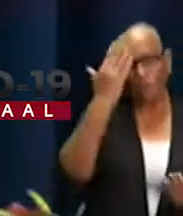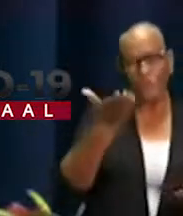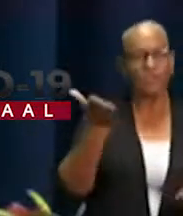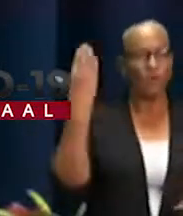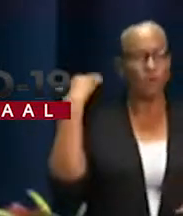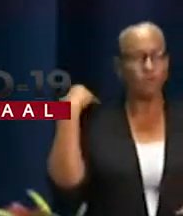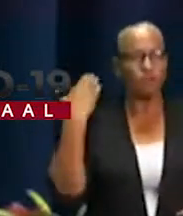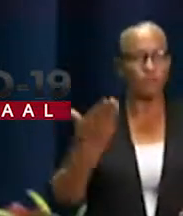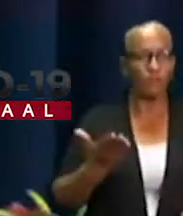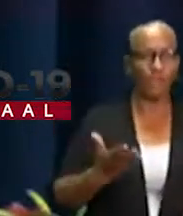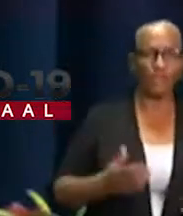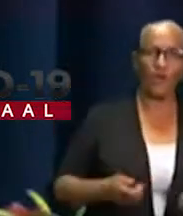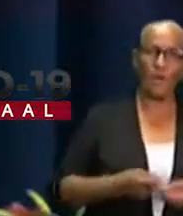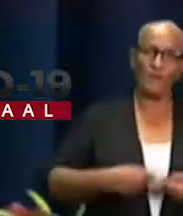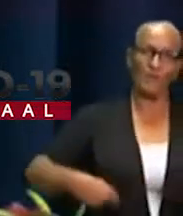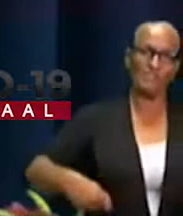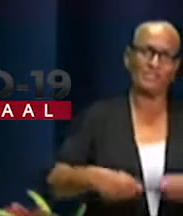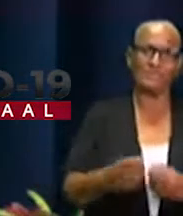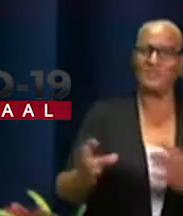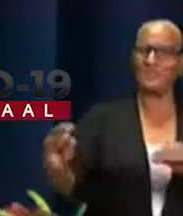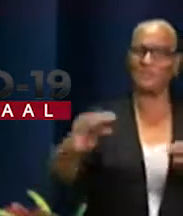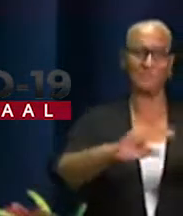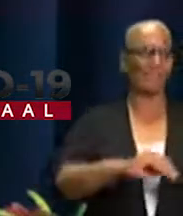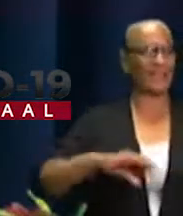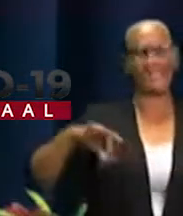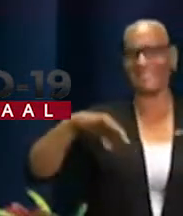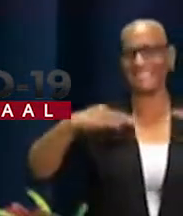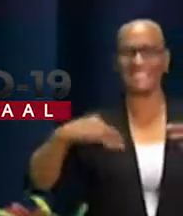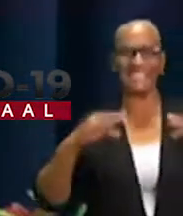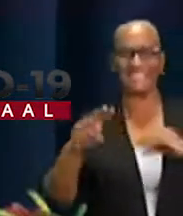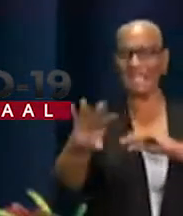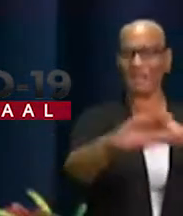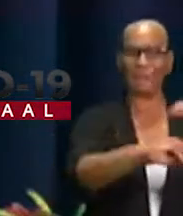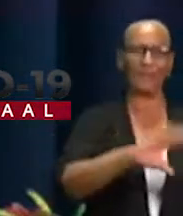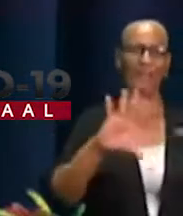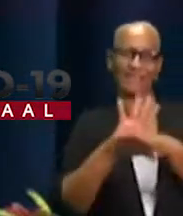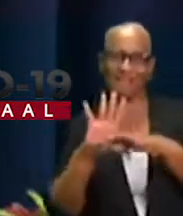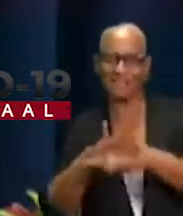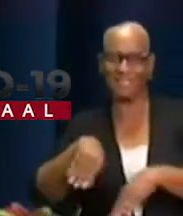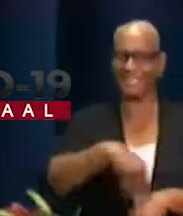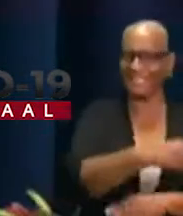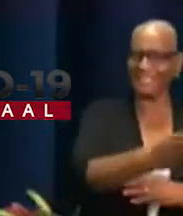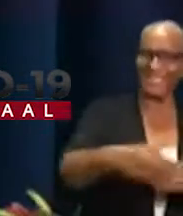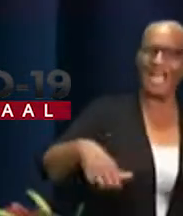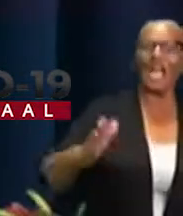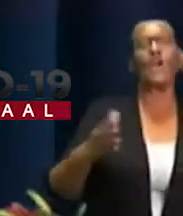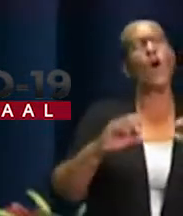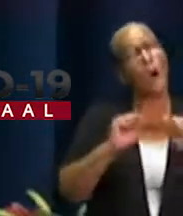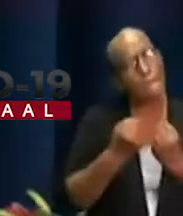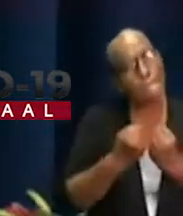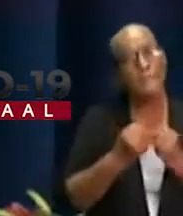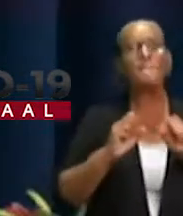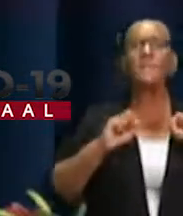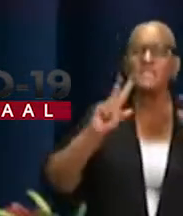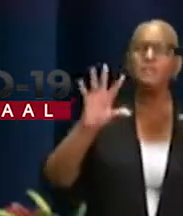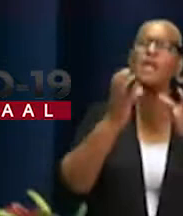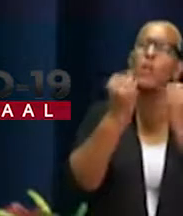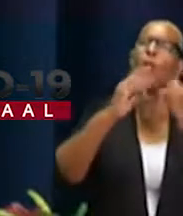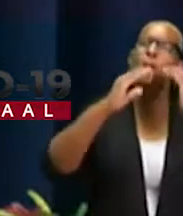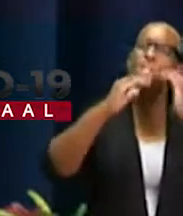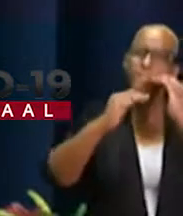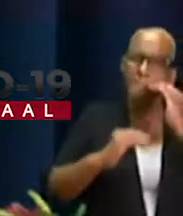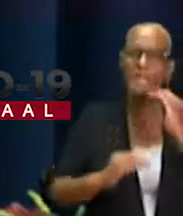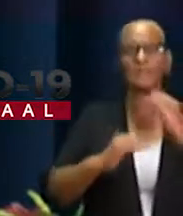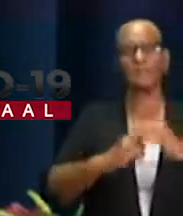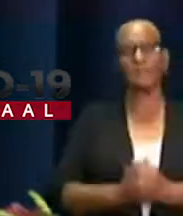om het socializen te minimaliseren en daarmee dus ook de besmettingen te verminderen. Het